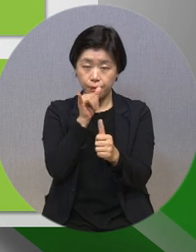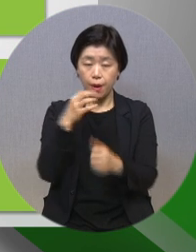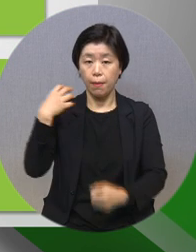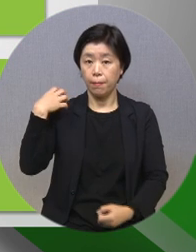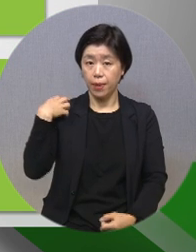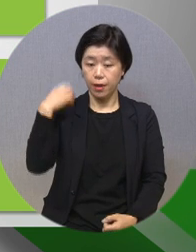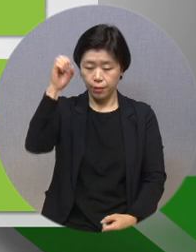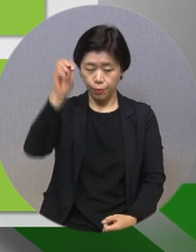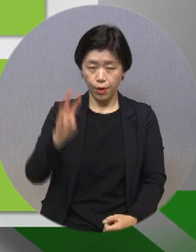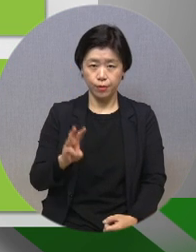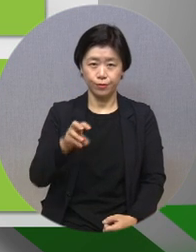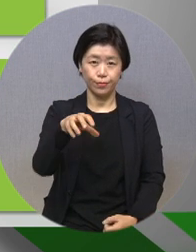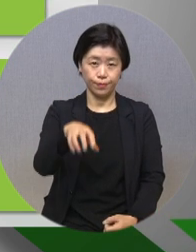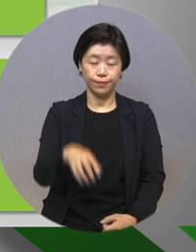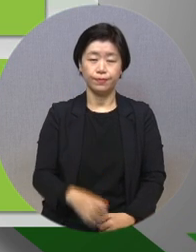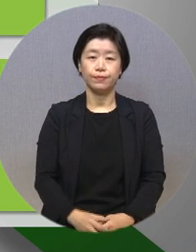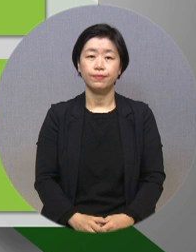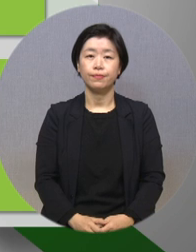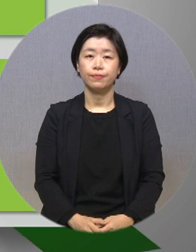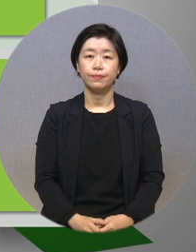담당지사는 광주지사입니다.